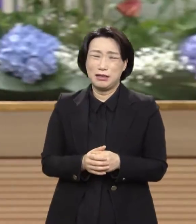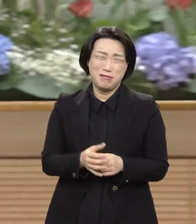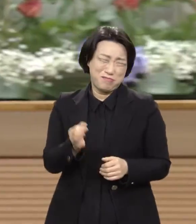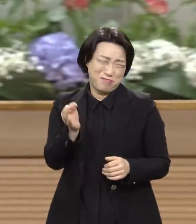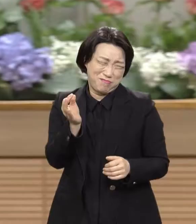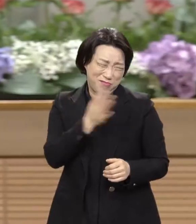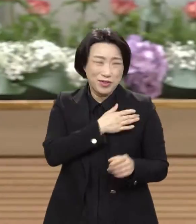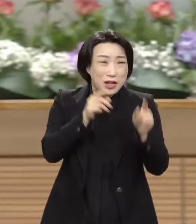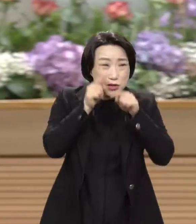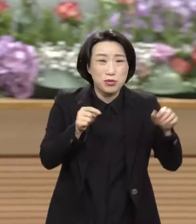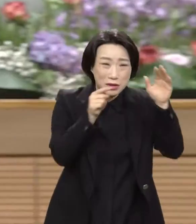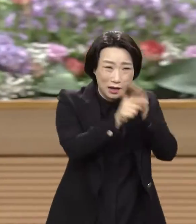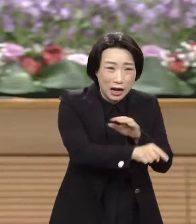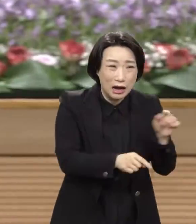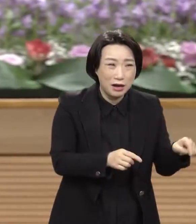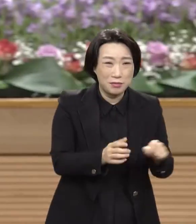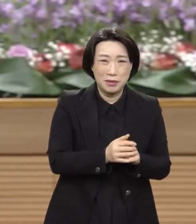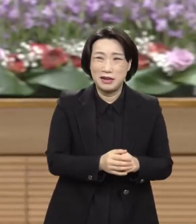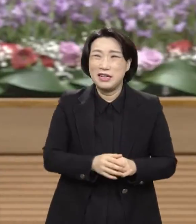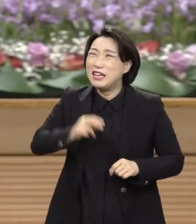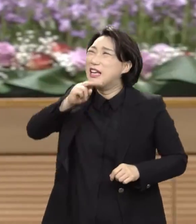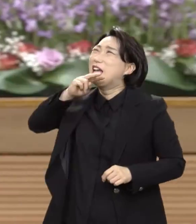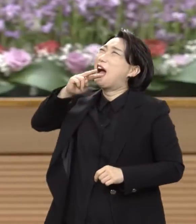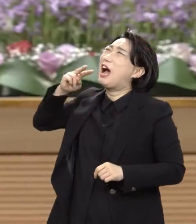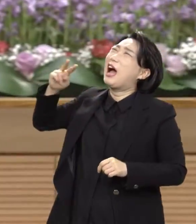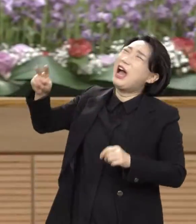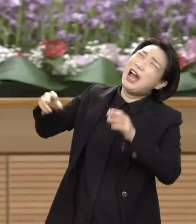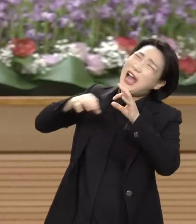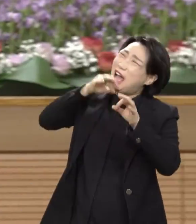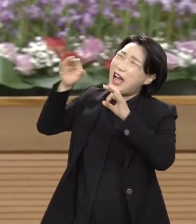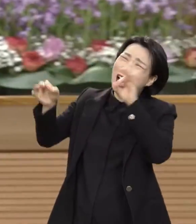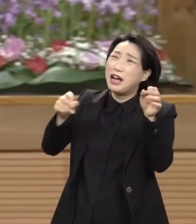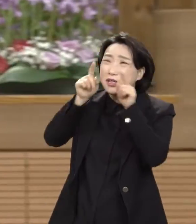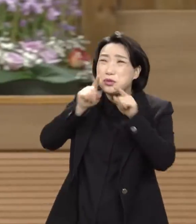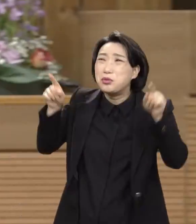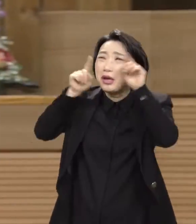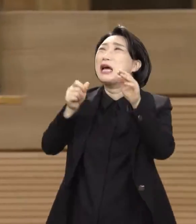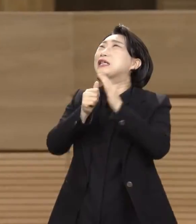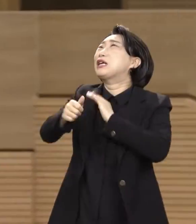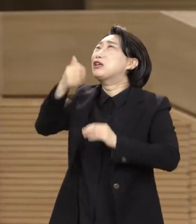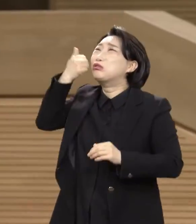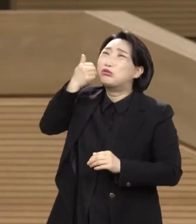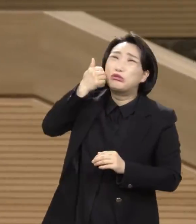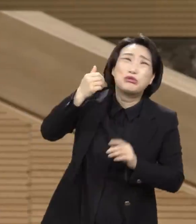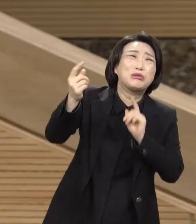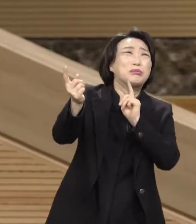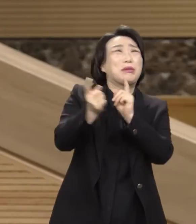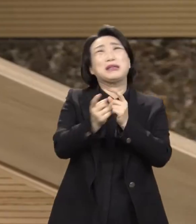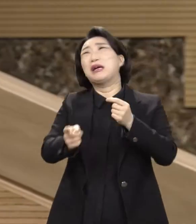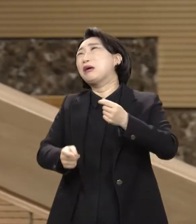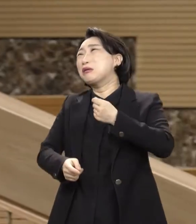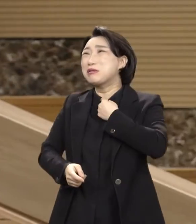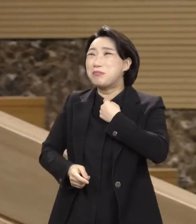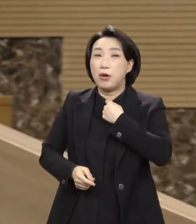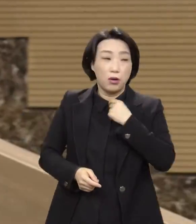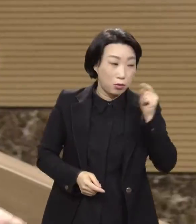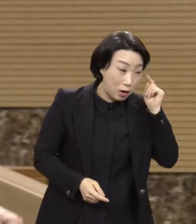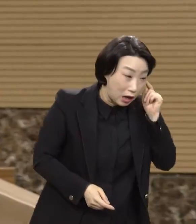부자가 지옥에 가서 야 지옥의 대장 좀 만나게 해줘라.